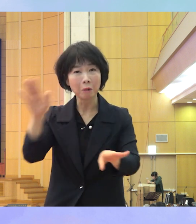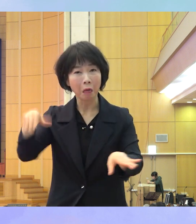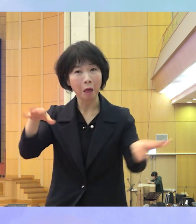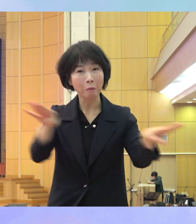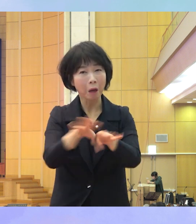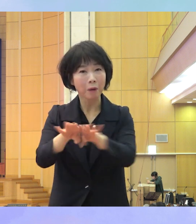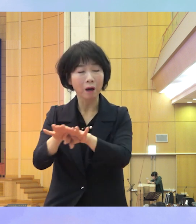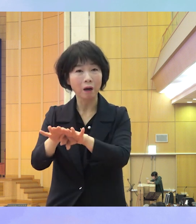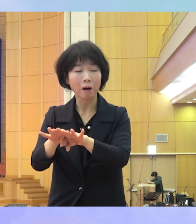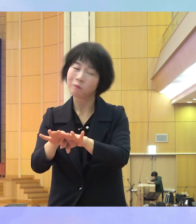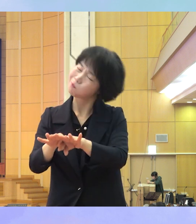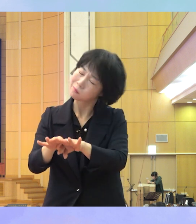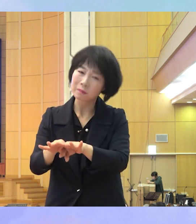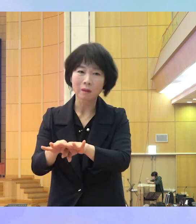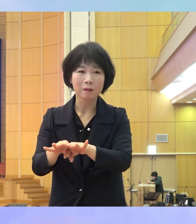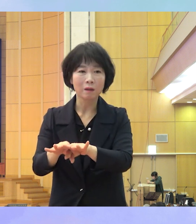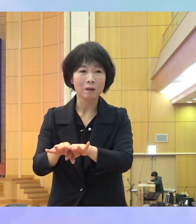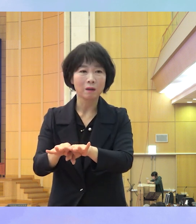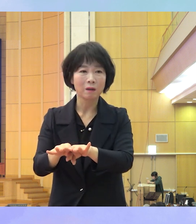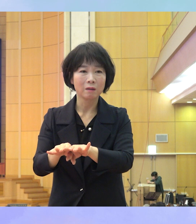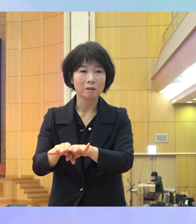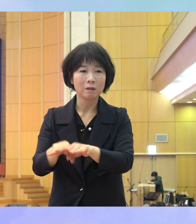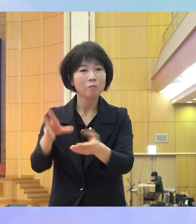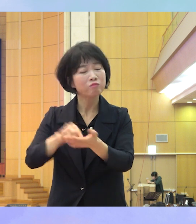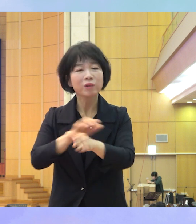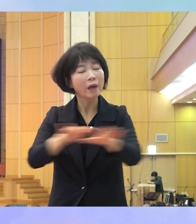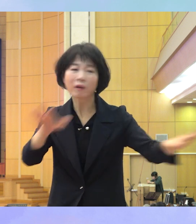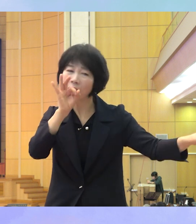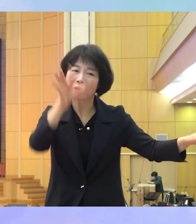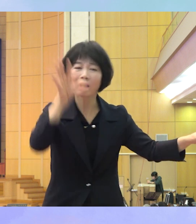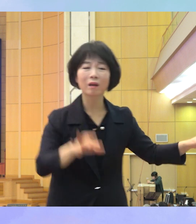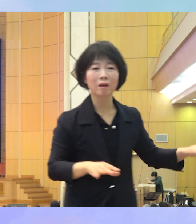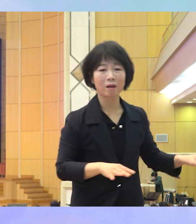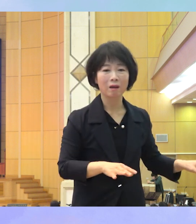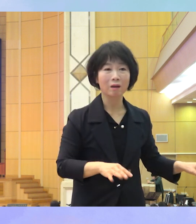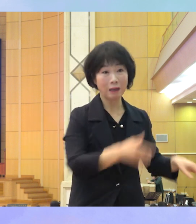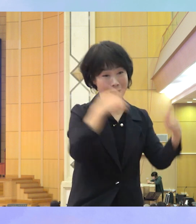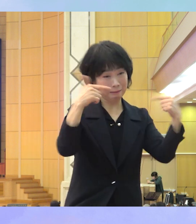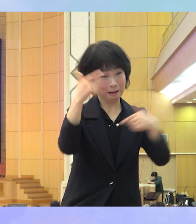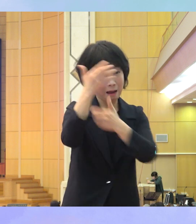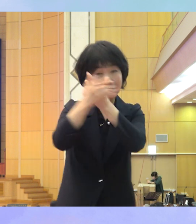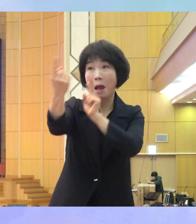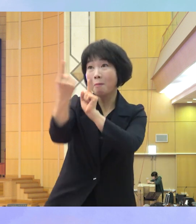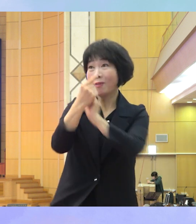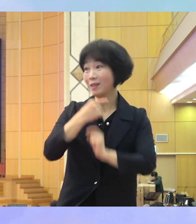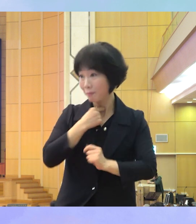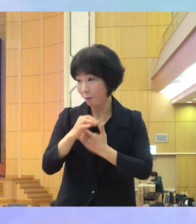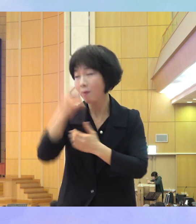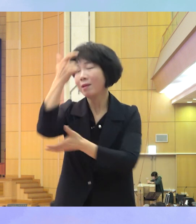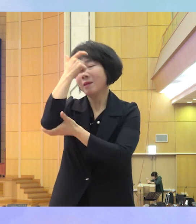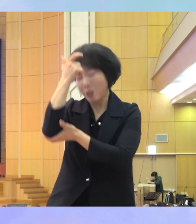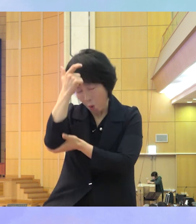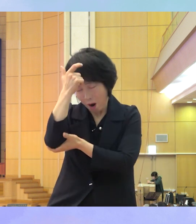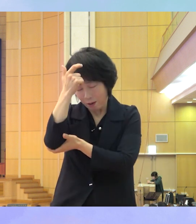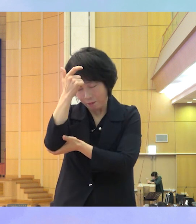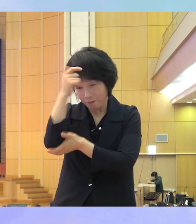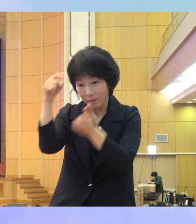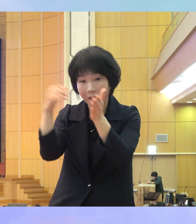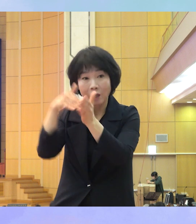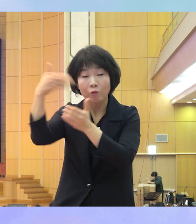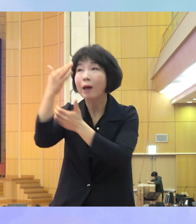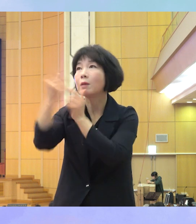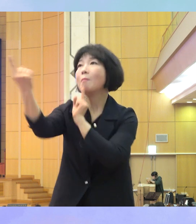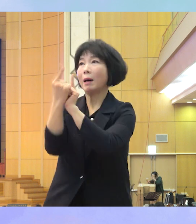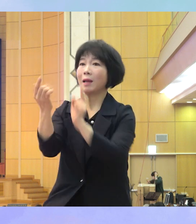29장 11절입니다. 주님을 만날 수 있을 때는 기회가 뭐냐? 기도함으로 주님을 만날 수 있는 기회야. 에레미야